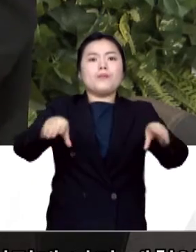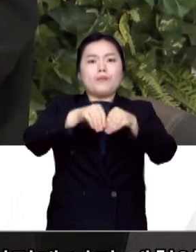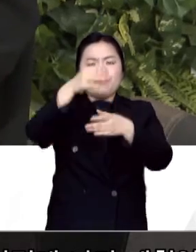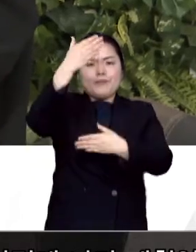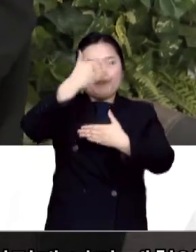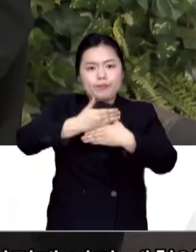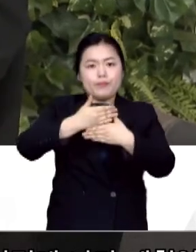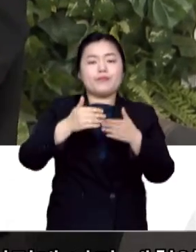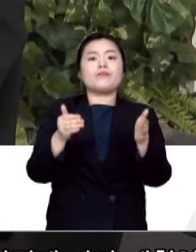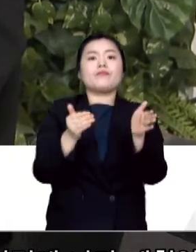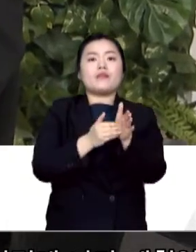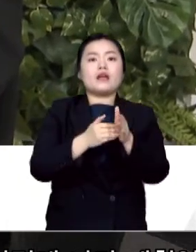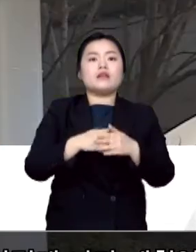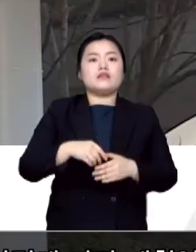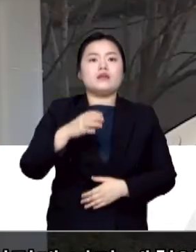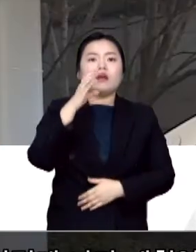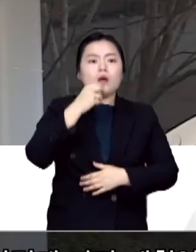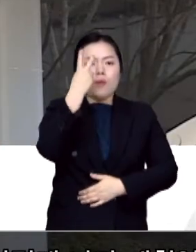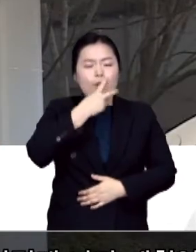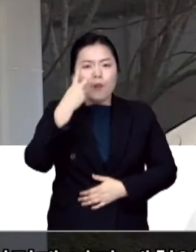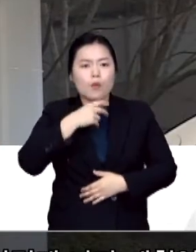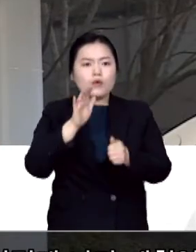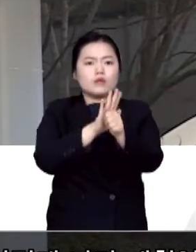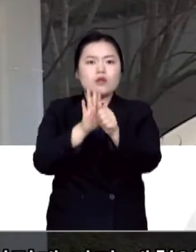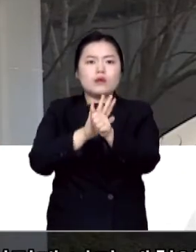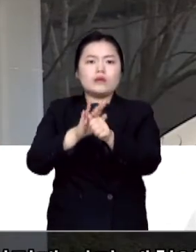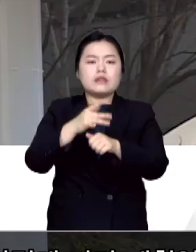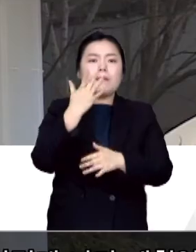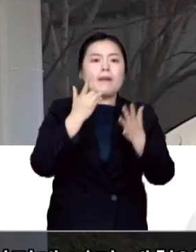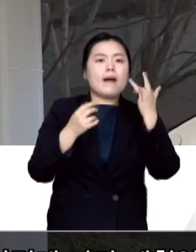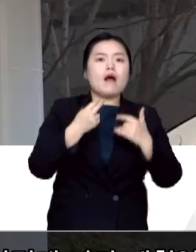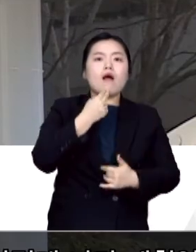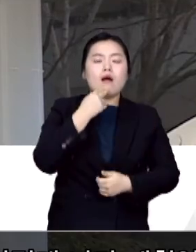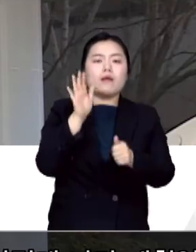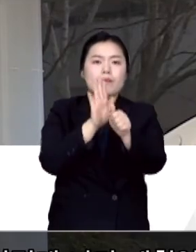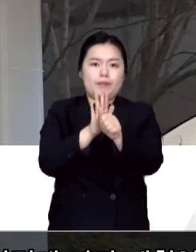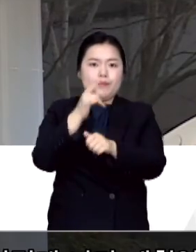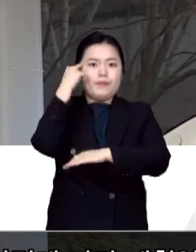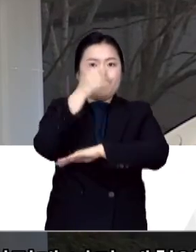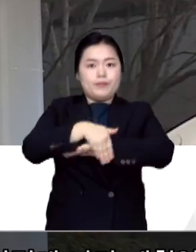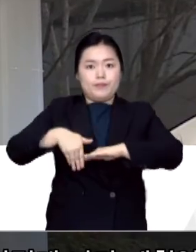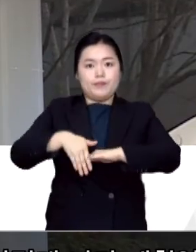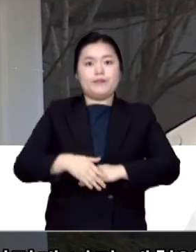종결시까지 돌봄 서비스 공백이 생기지 않도록 다양한 방안을 마련해 나갈 계획입니다.